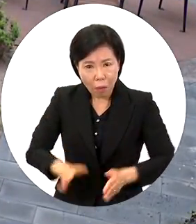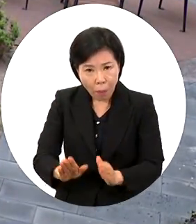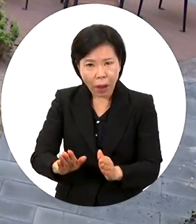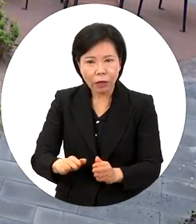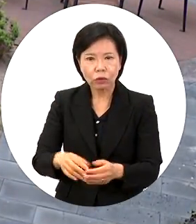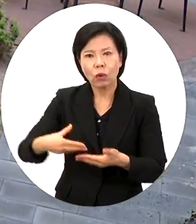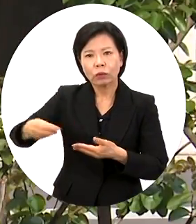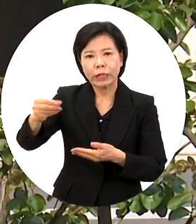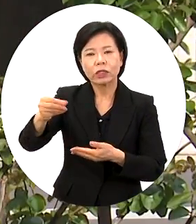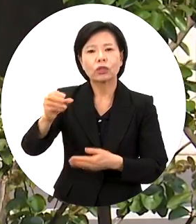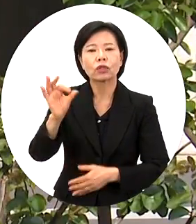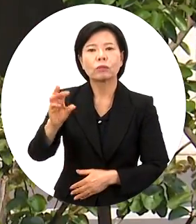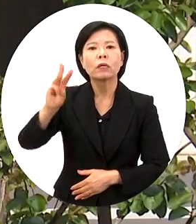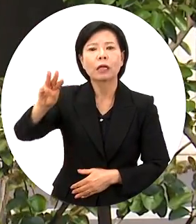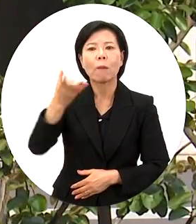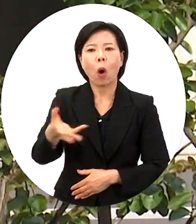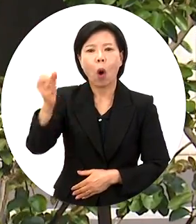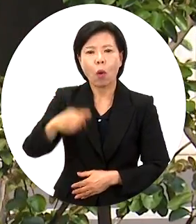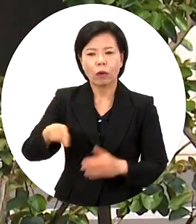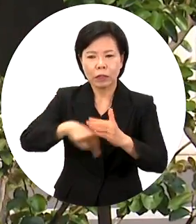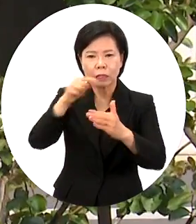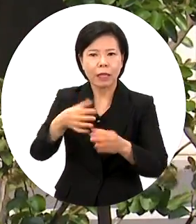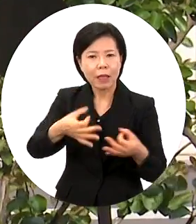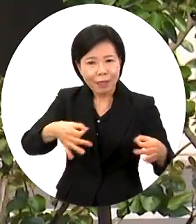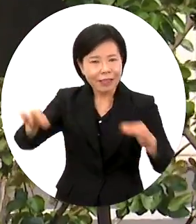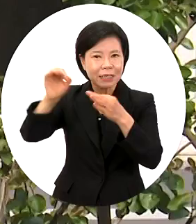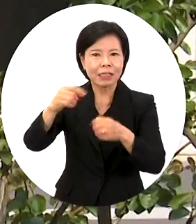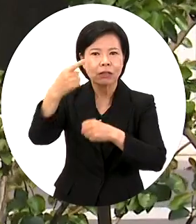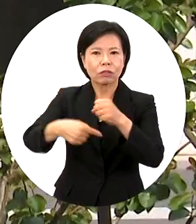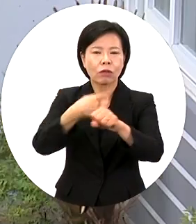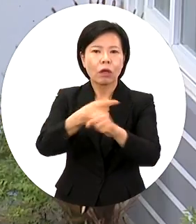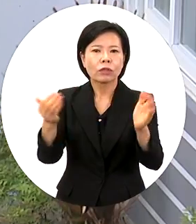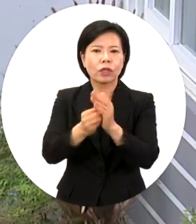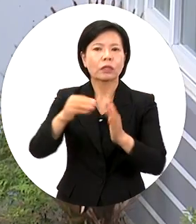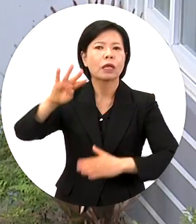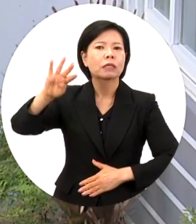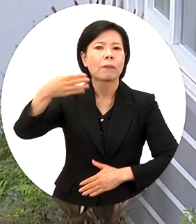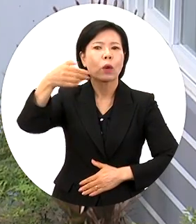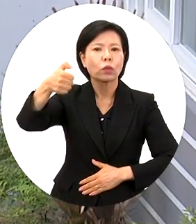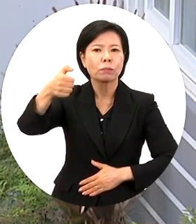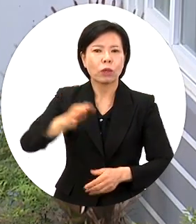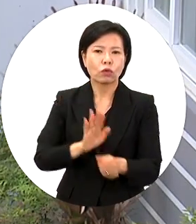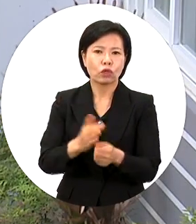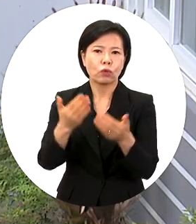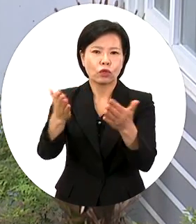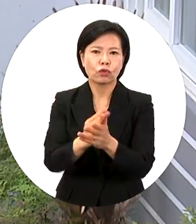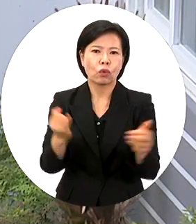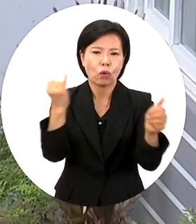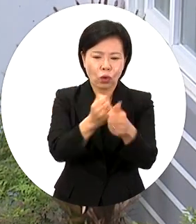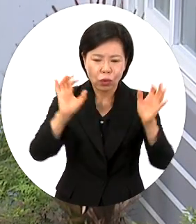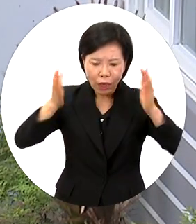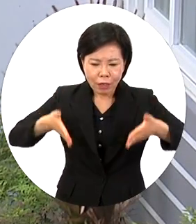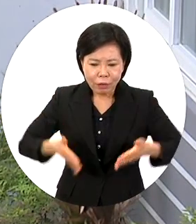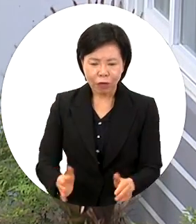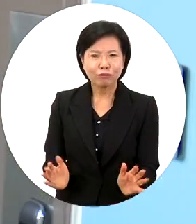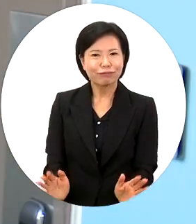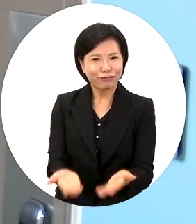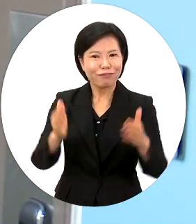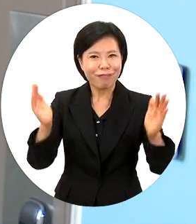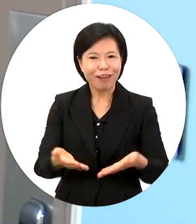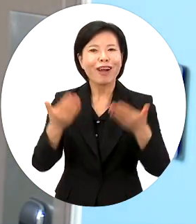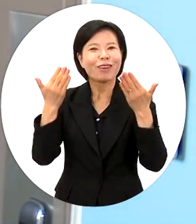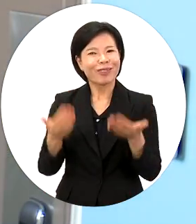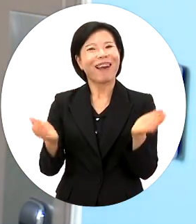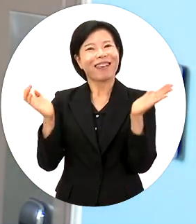가정을 대상으로는 대출금 3억 원 이내에서 대출이자 최대 연 450만 원을 지원해 결혼, 출산